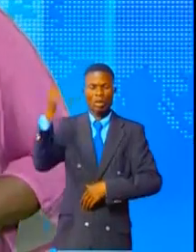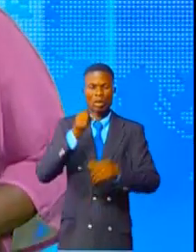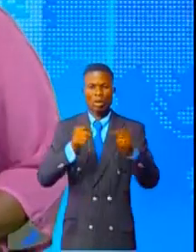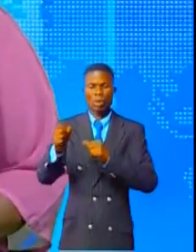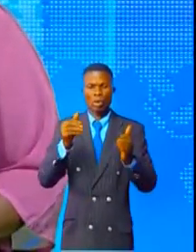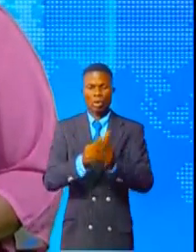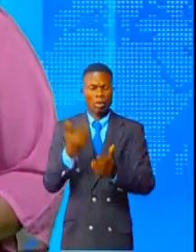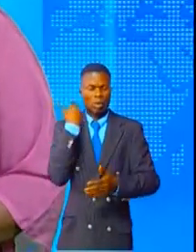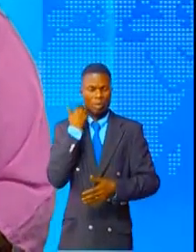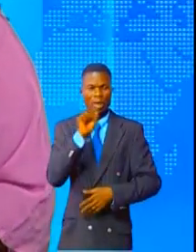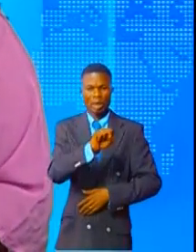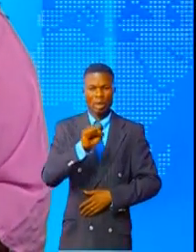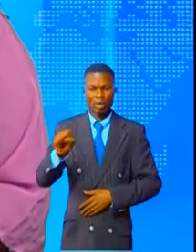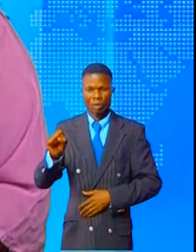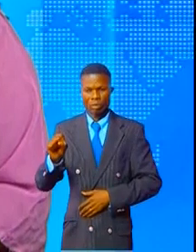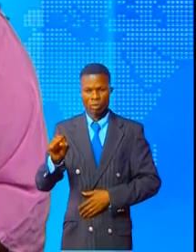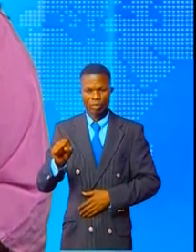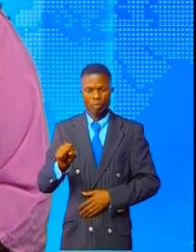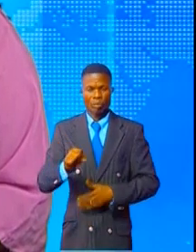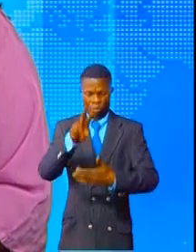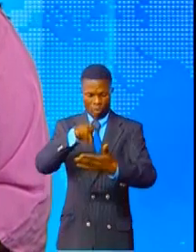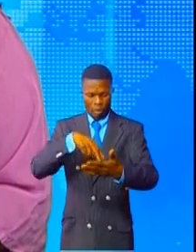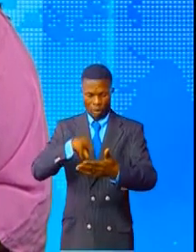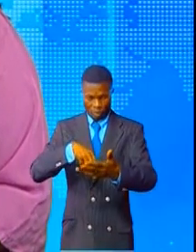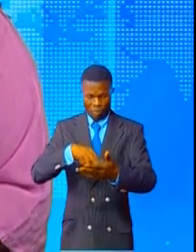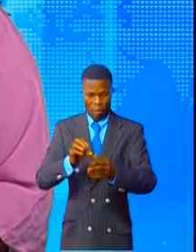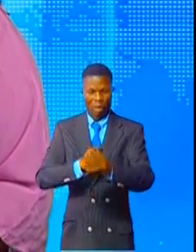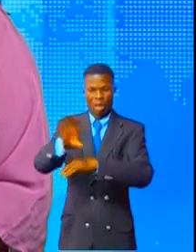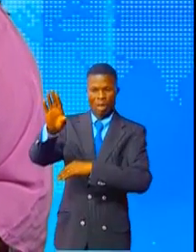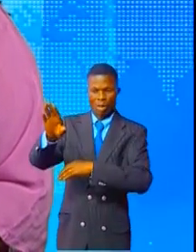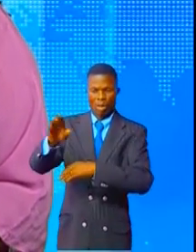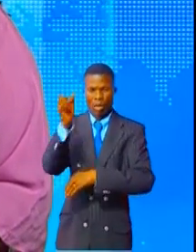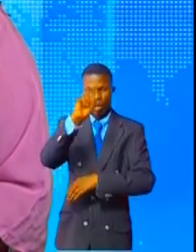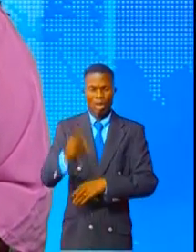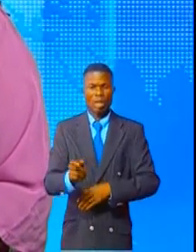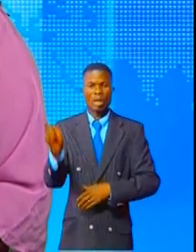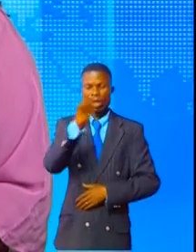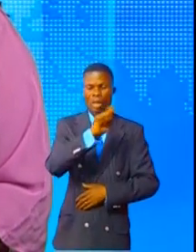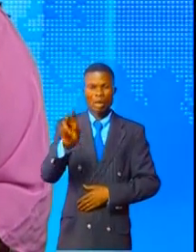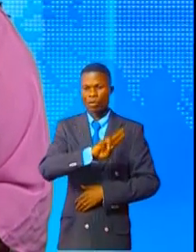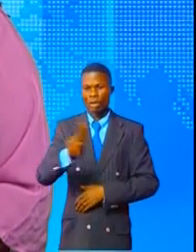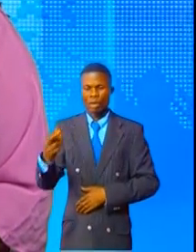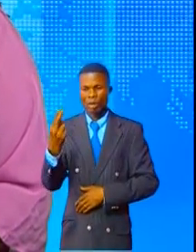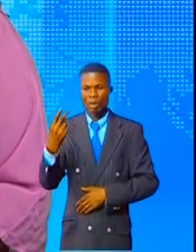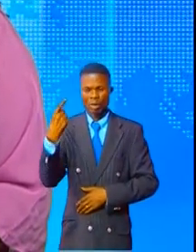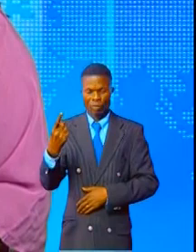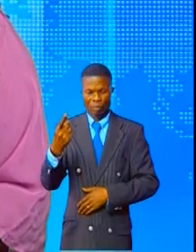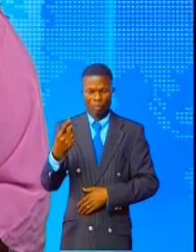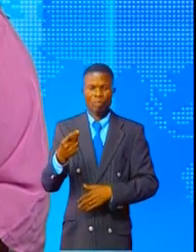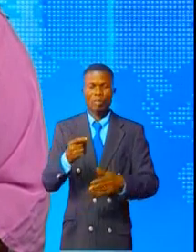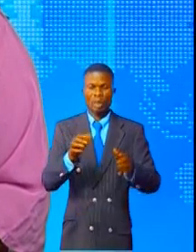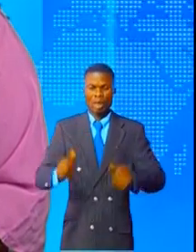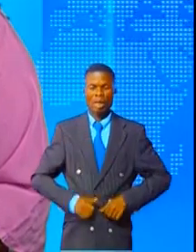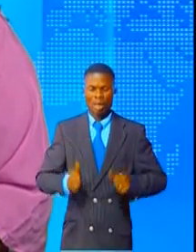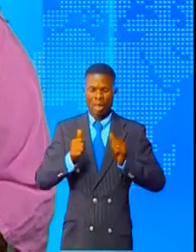contre la drépanocytose les textes les textes devront être envoyées les 30 rv et 2021 à minuit à l'adresse excellencia